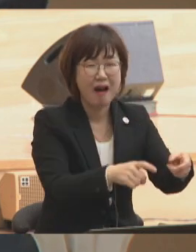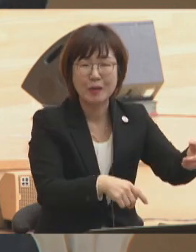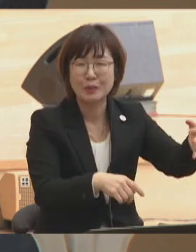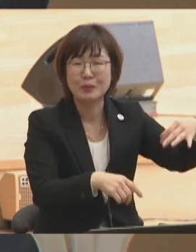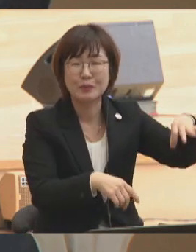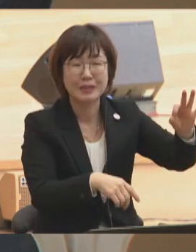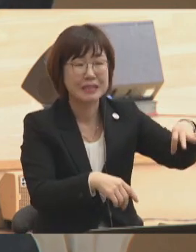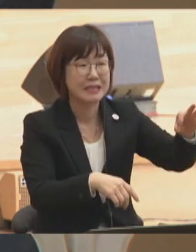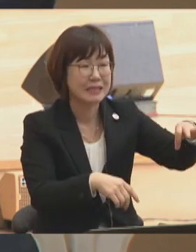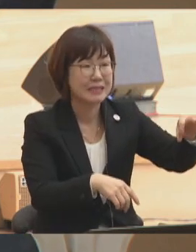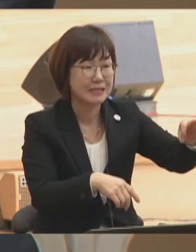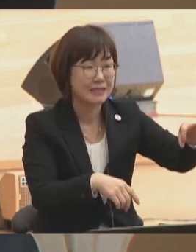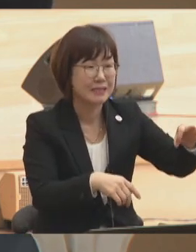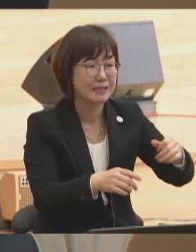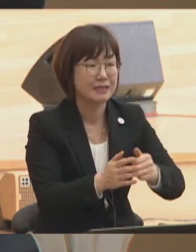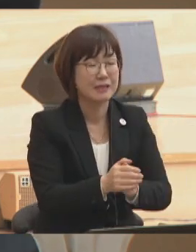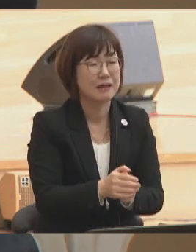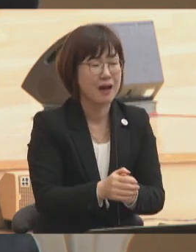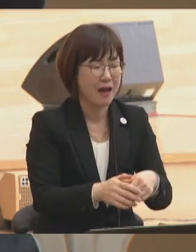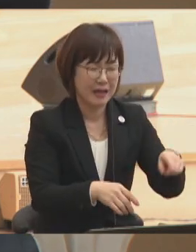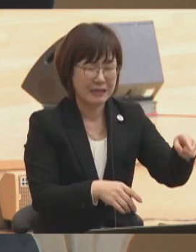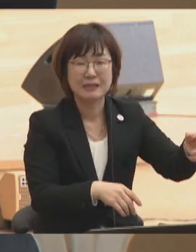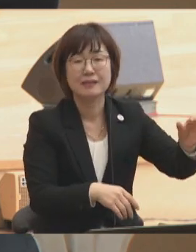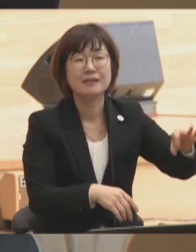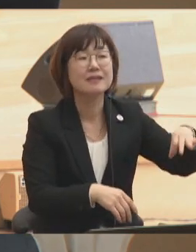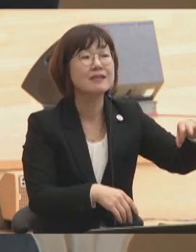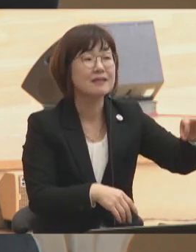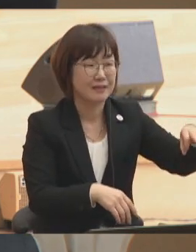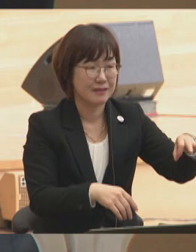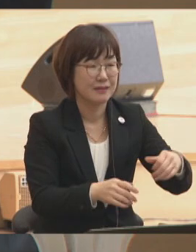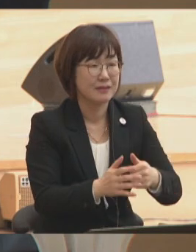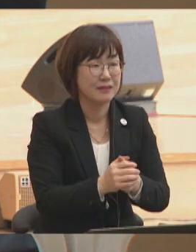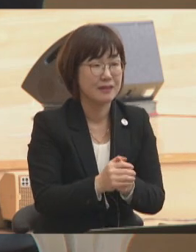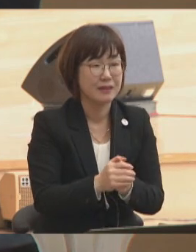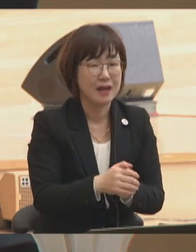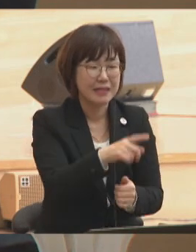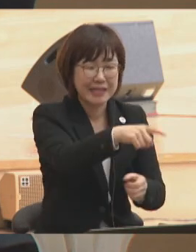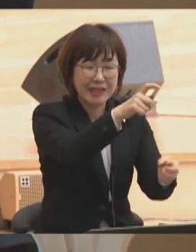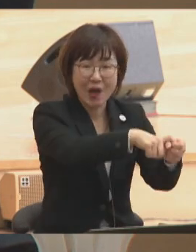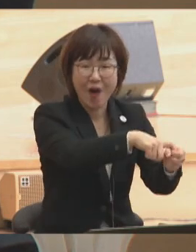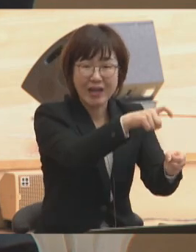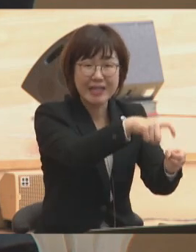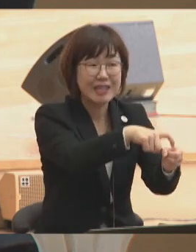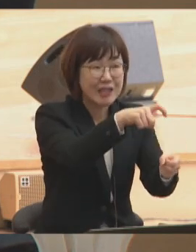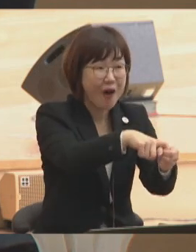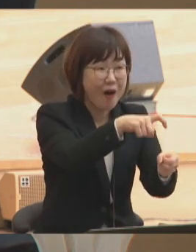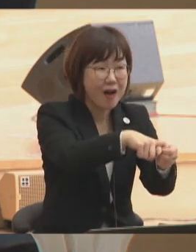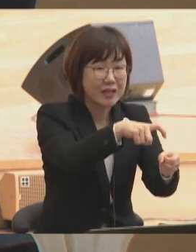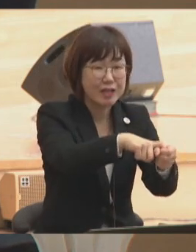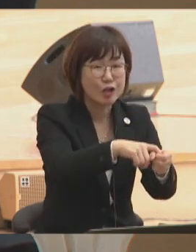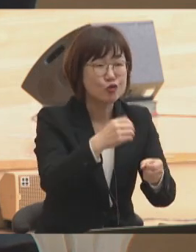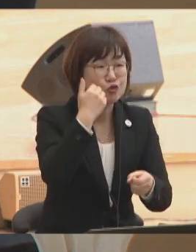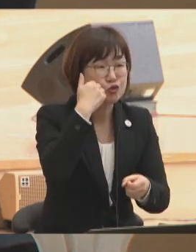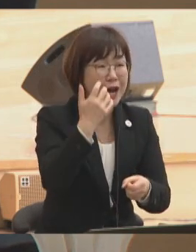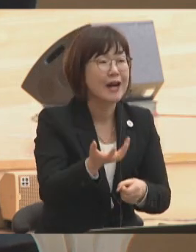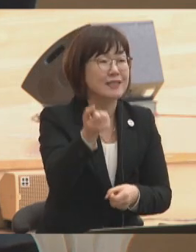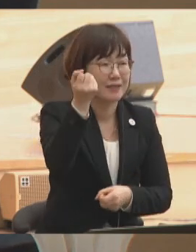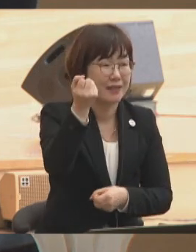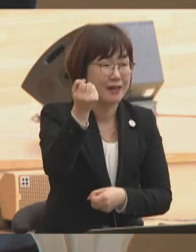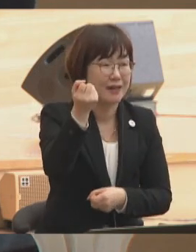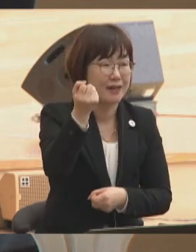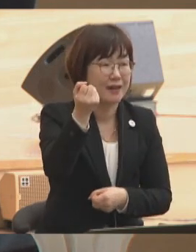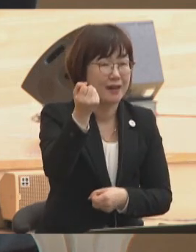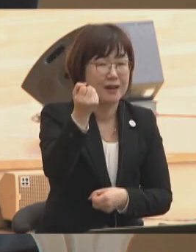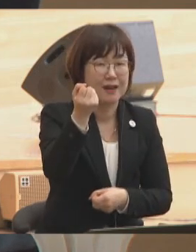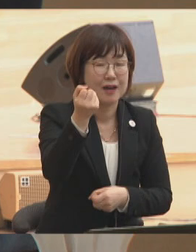아니라, 이게 아니라 그 떡이 누구의 손에 들려져 있냐,